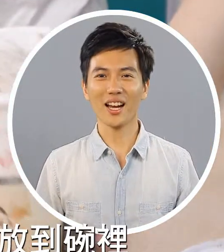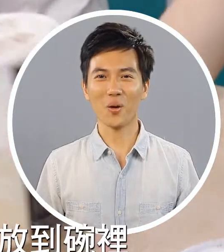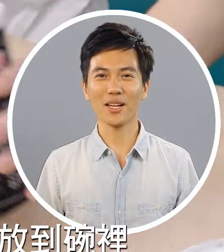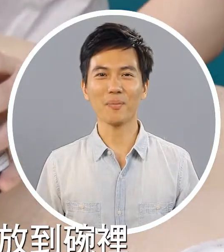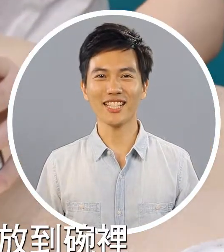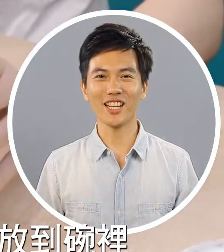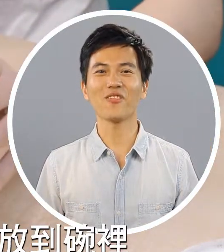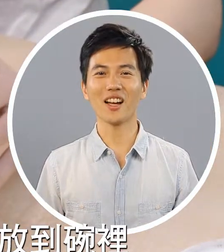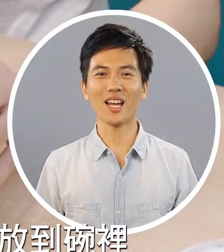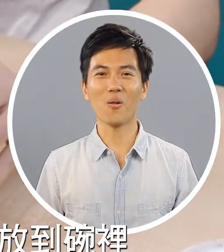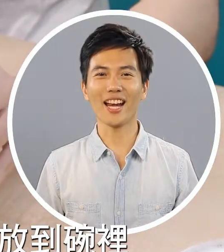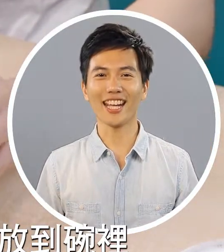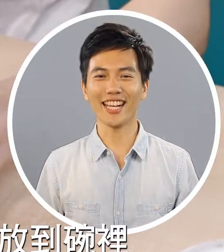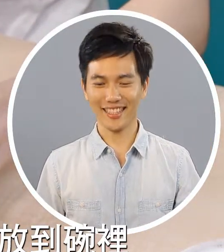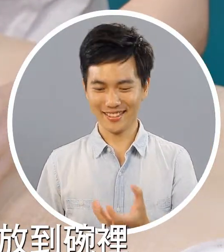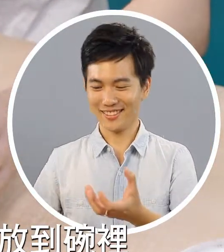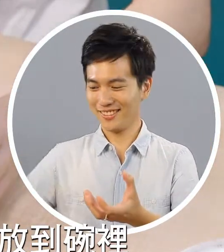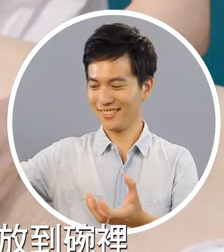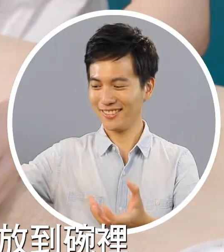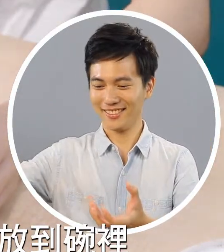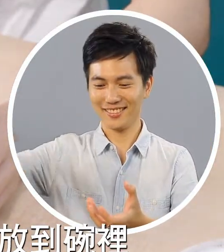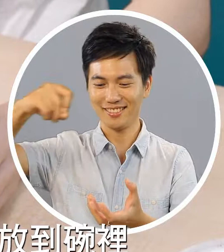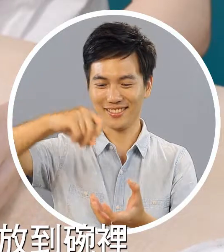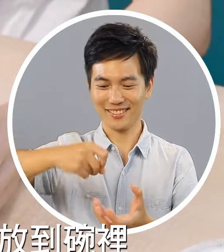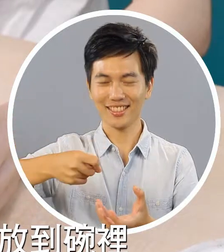歪熊你最爱口味的冰淇淋放到碗里，